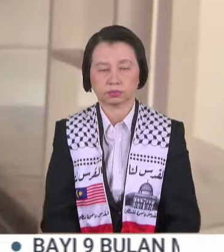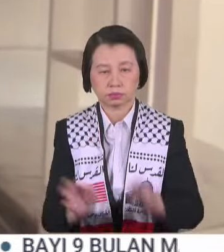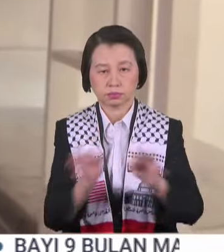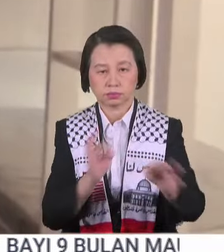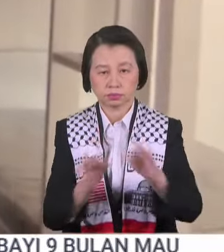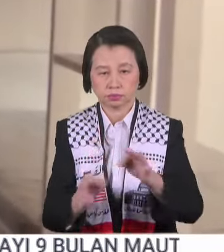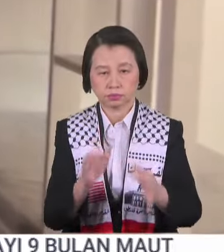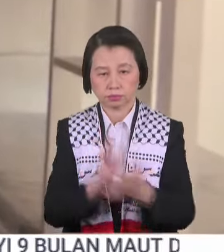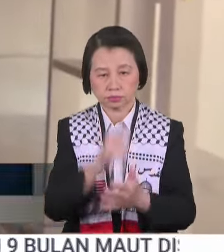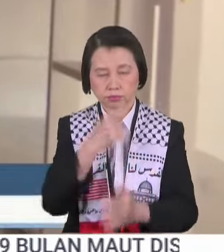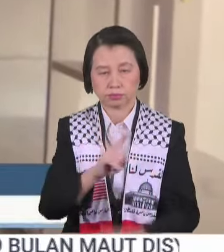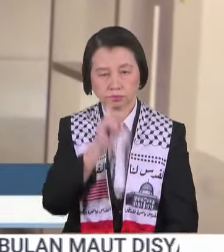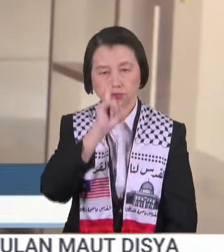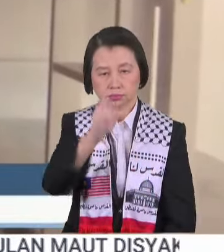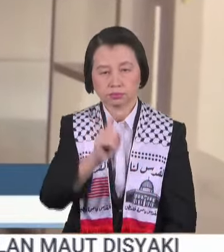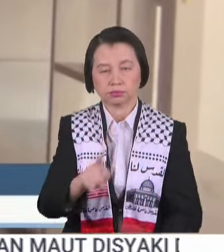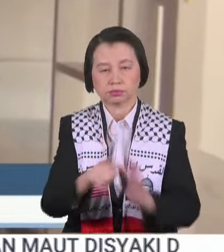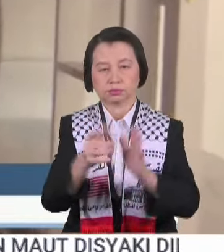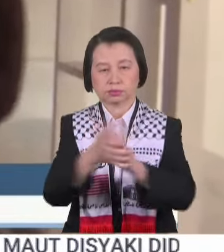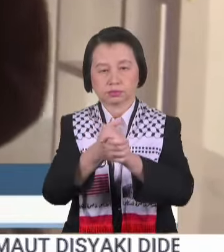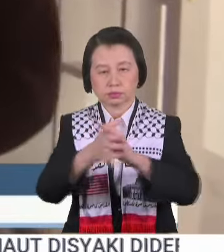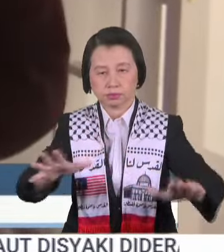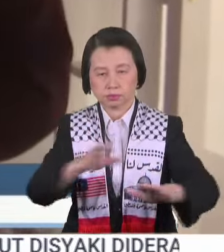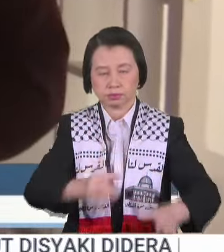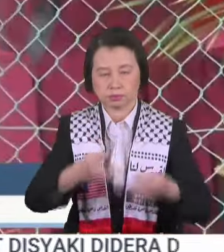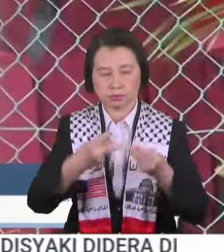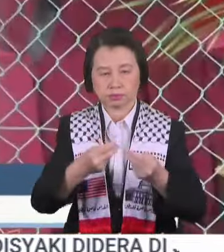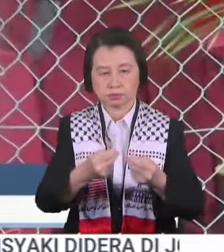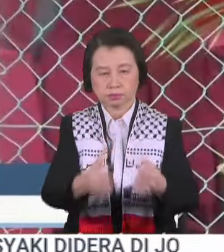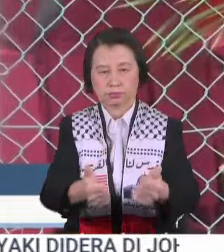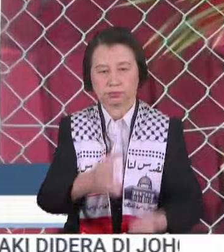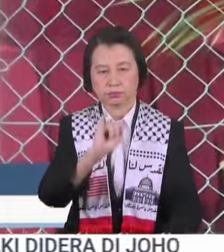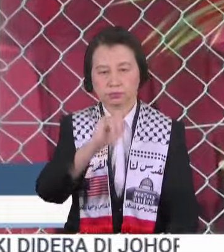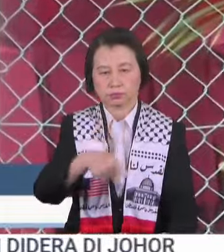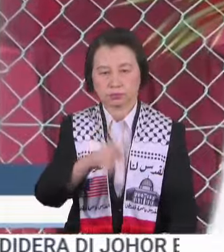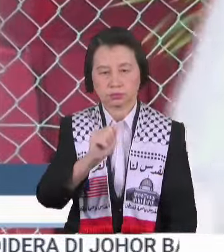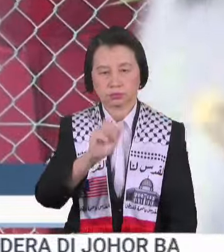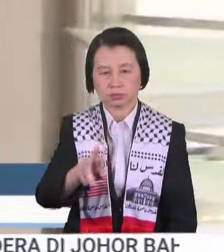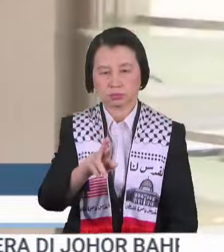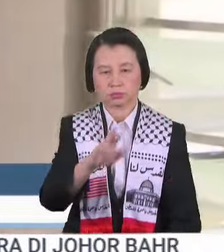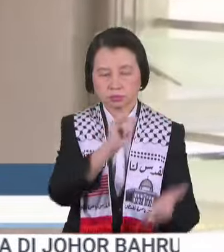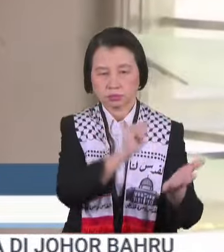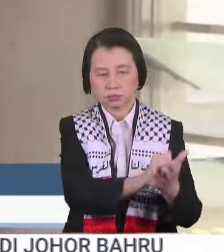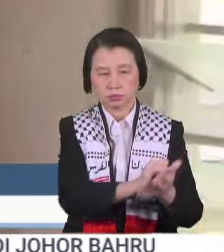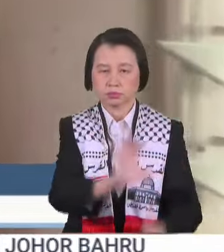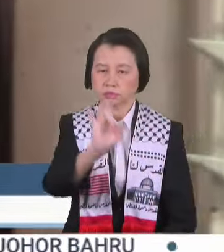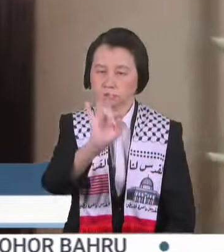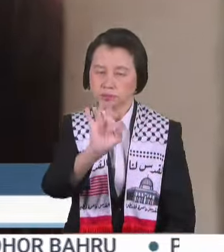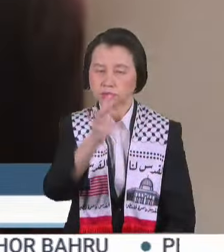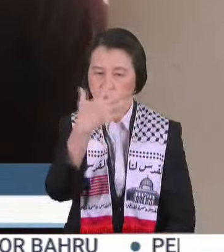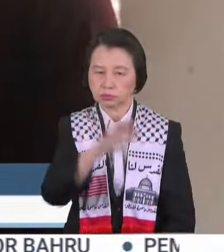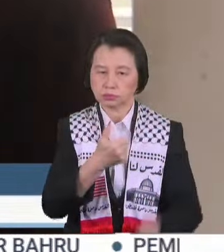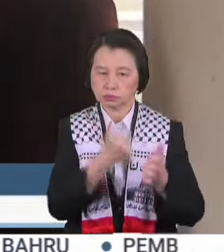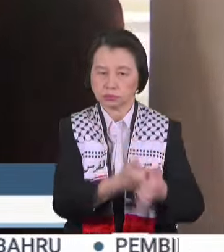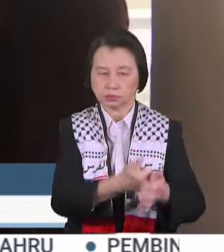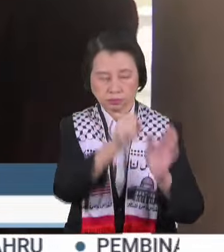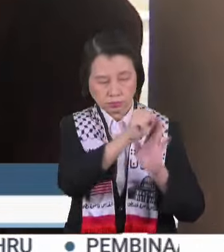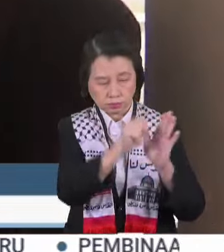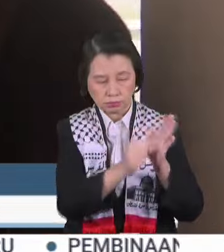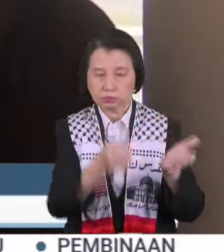Jelasnya, langkah itu bagi memastikan keselamatan serta kelancaran operasi IPIP terbabit. Salah satu telah memenuhi